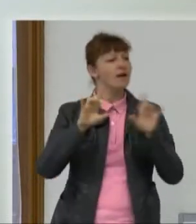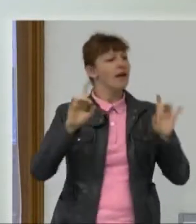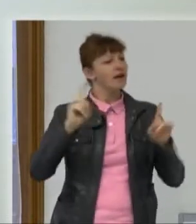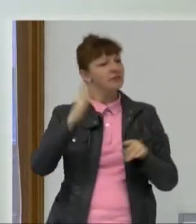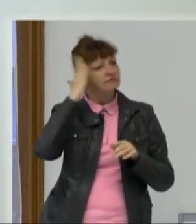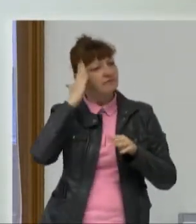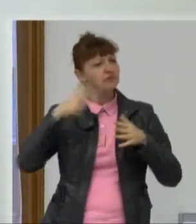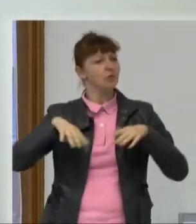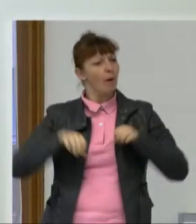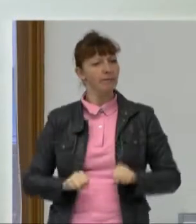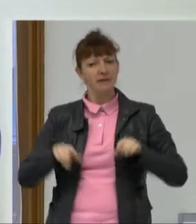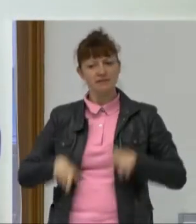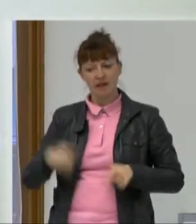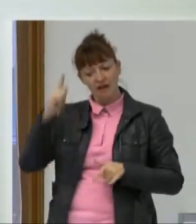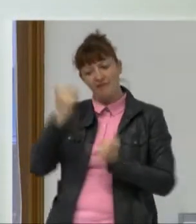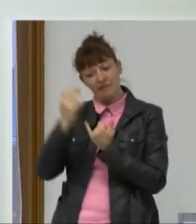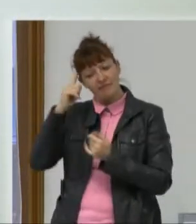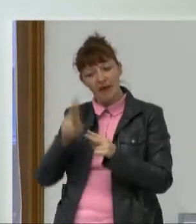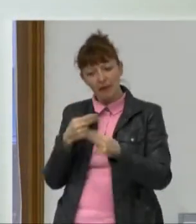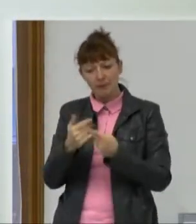zum adäquaten Umgang mit Vielfalt.